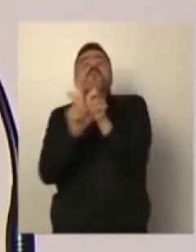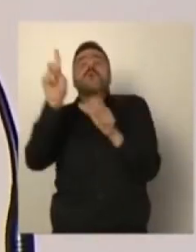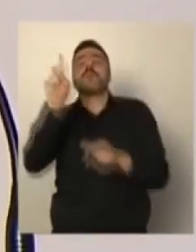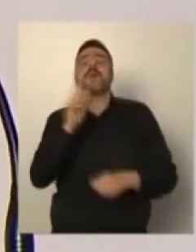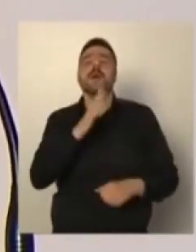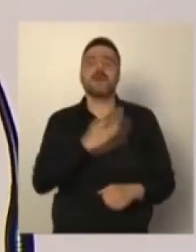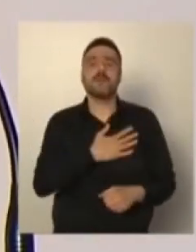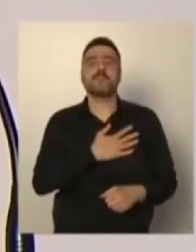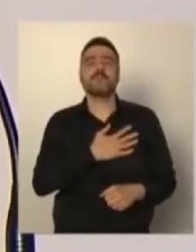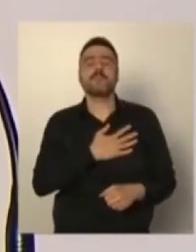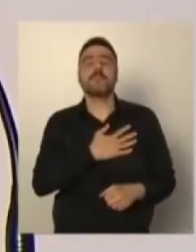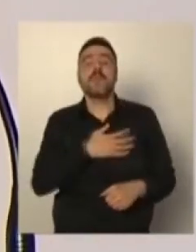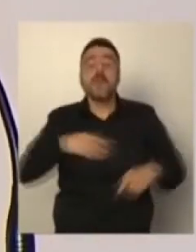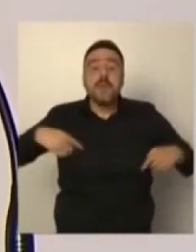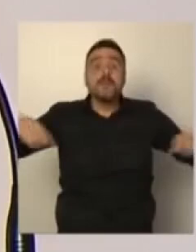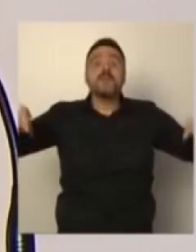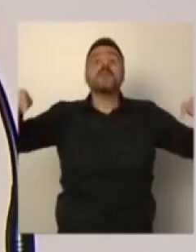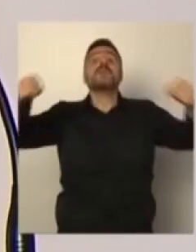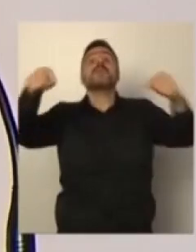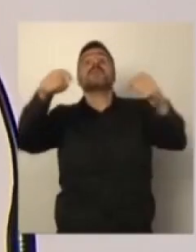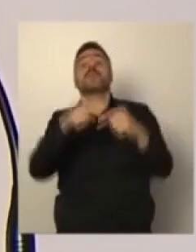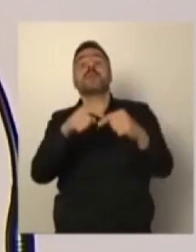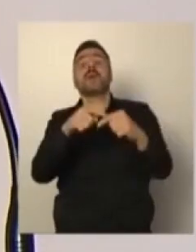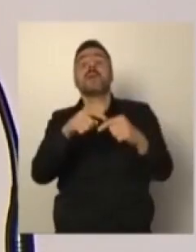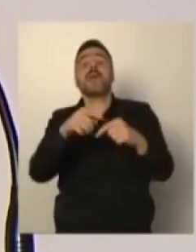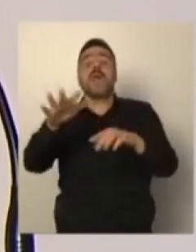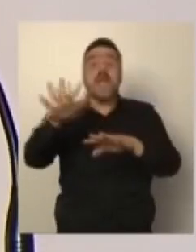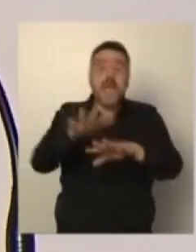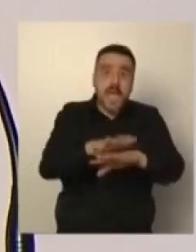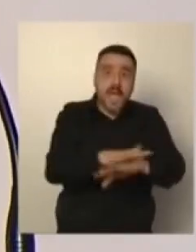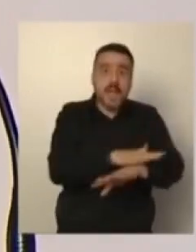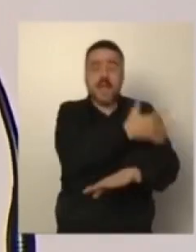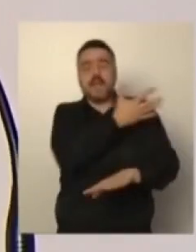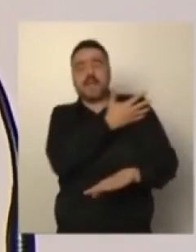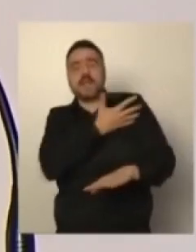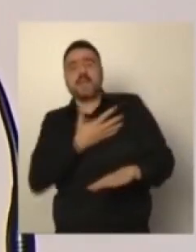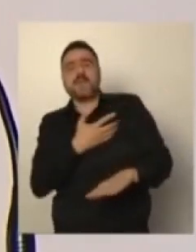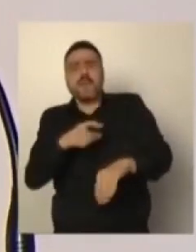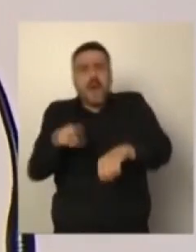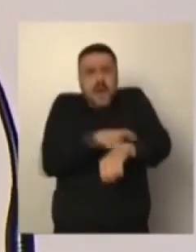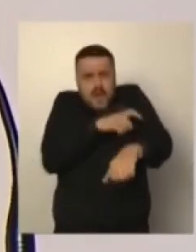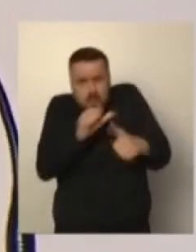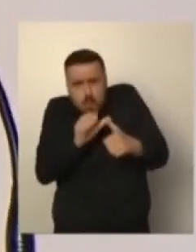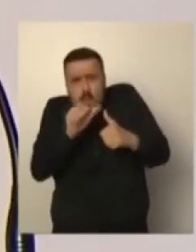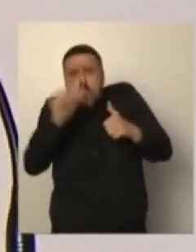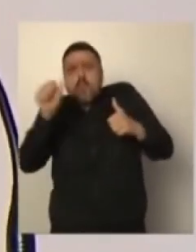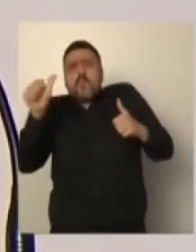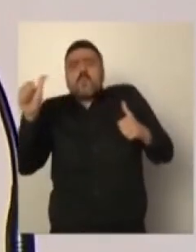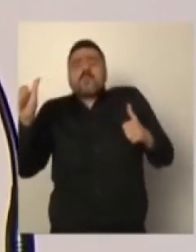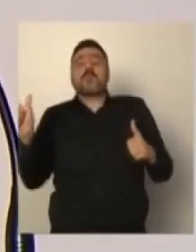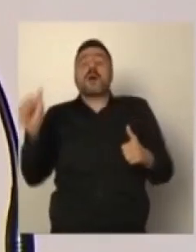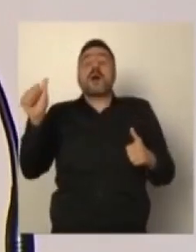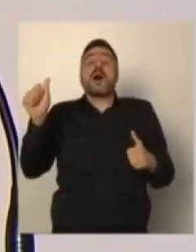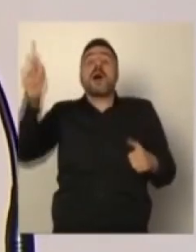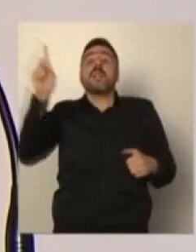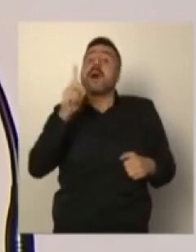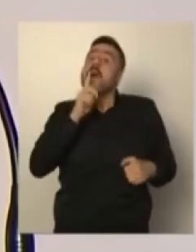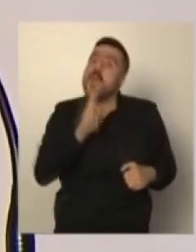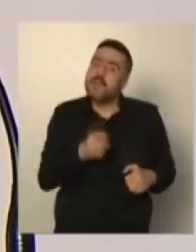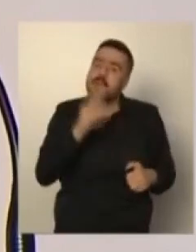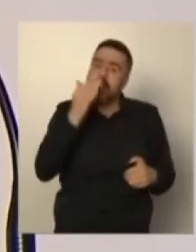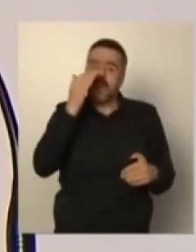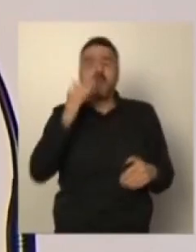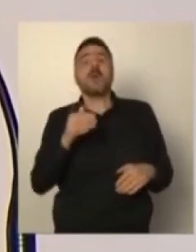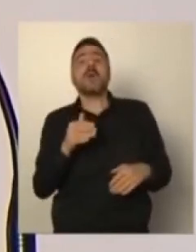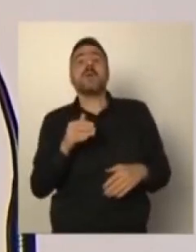eyle. Bizlere helal ile yetinerek haramdan sakınmayı, emrine itaat ederek